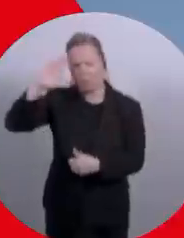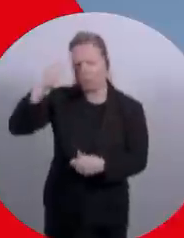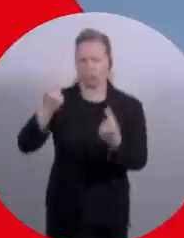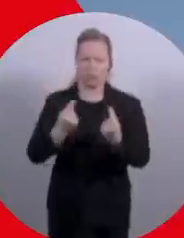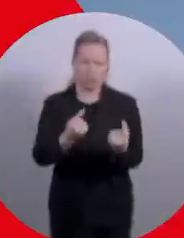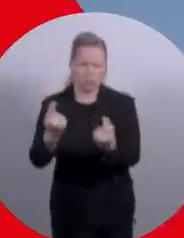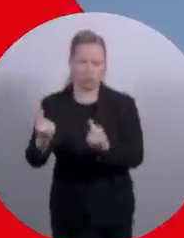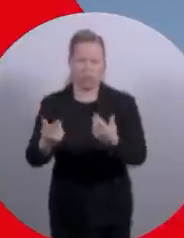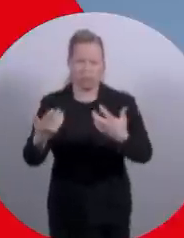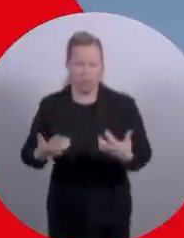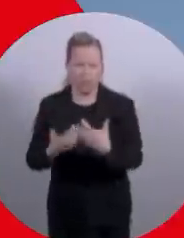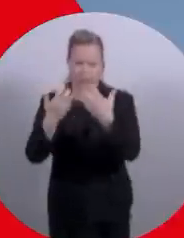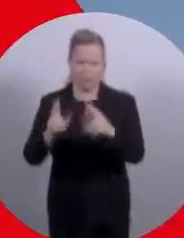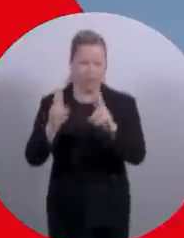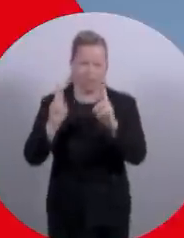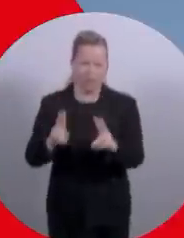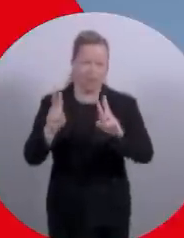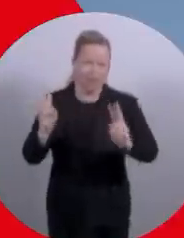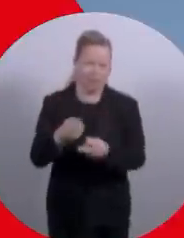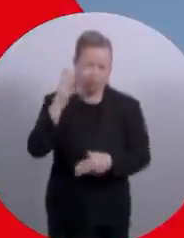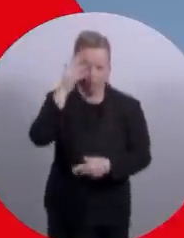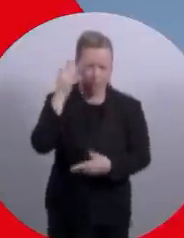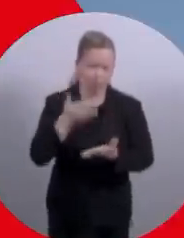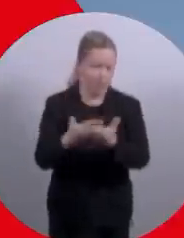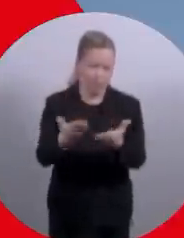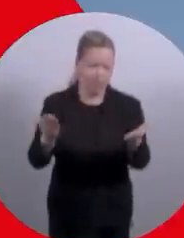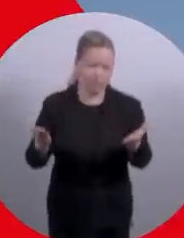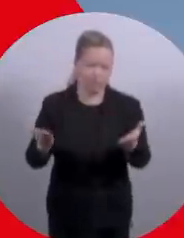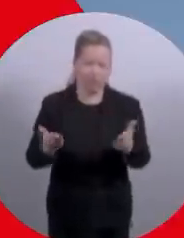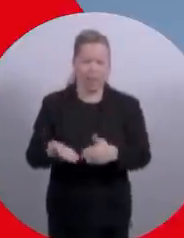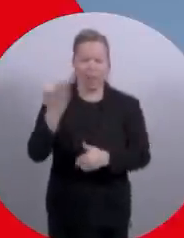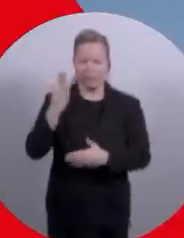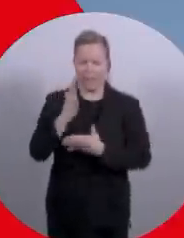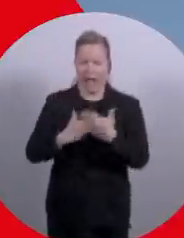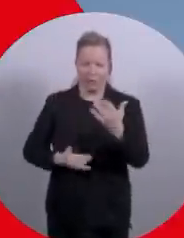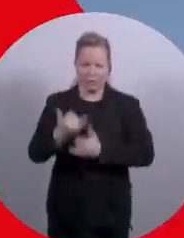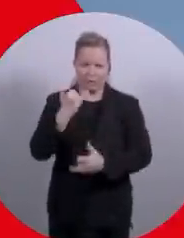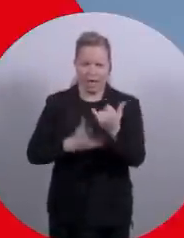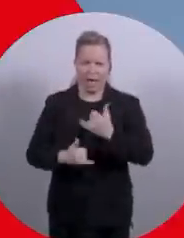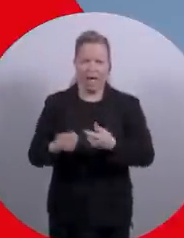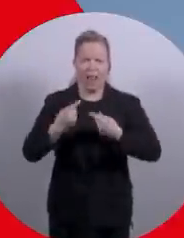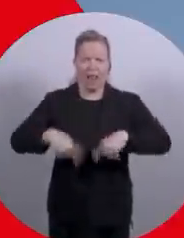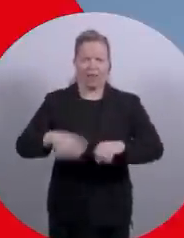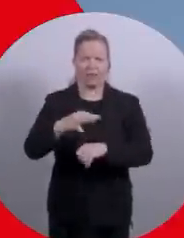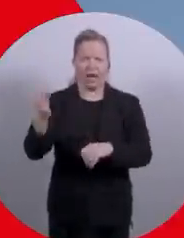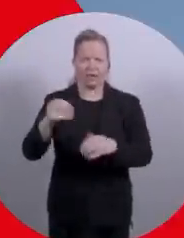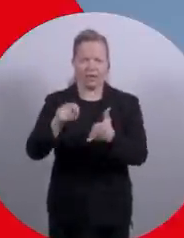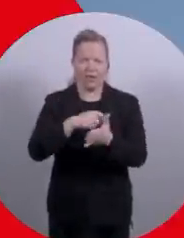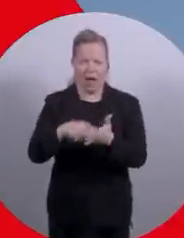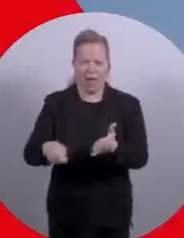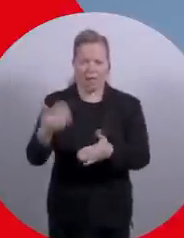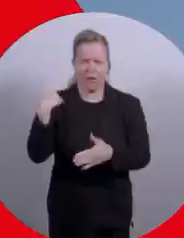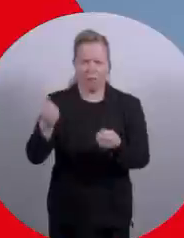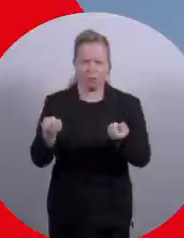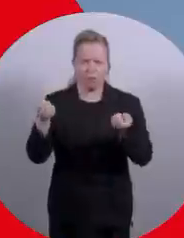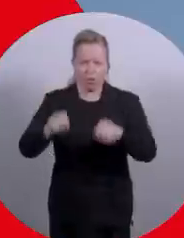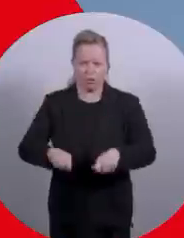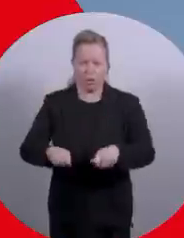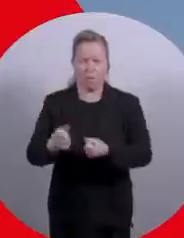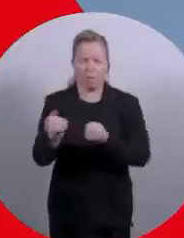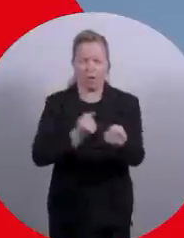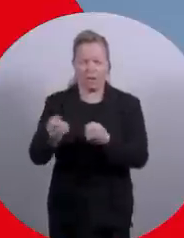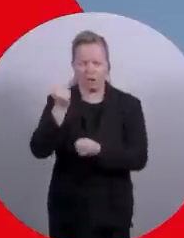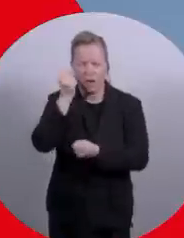produziert werden diese gar nicht vorstellen könnt erst im letzten noch im Zuge der Landtagswahl wo man beschlossen dass ein politischen Kalkül heraus